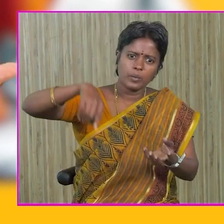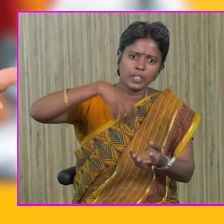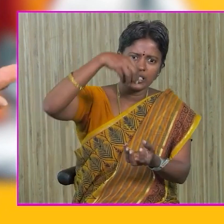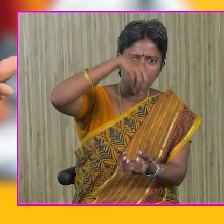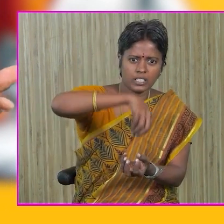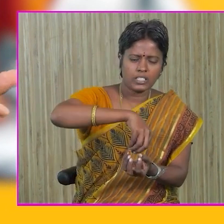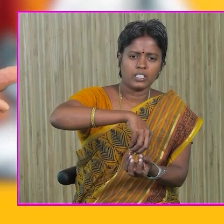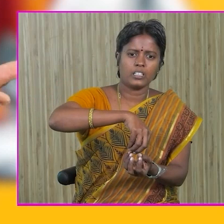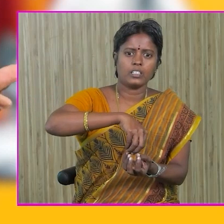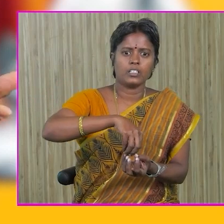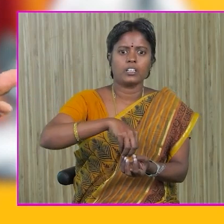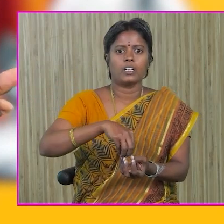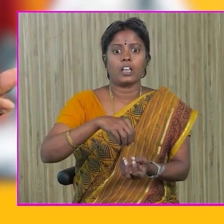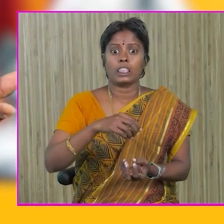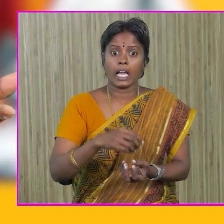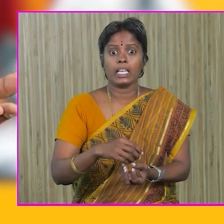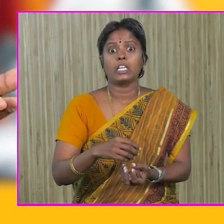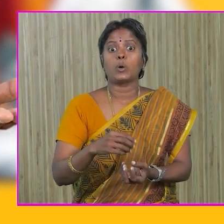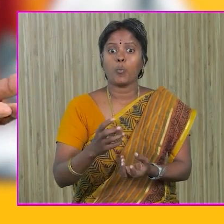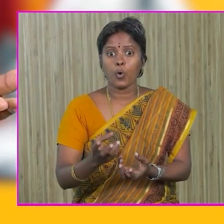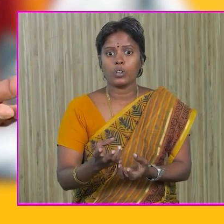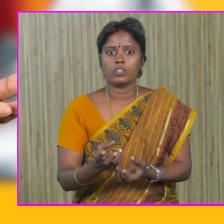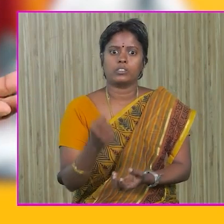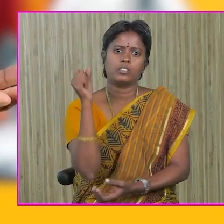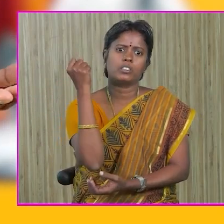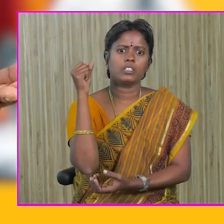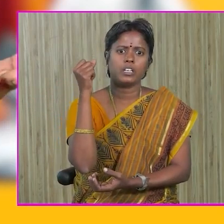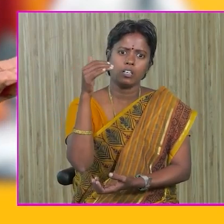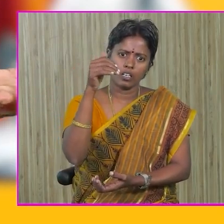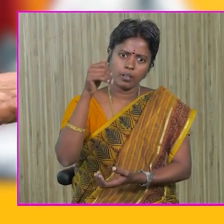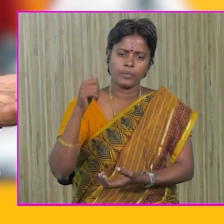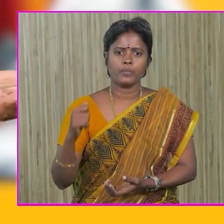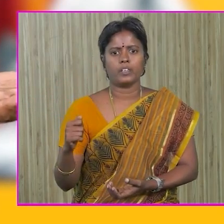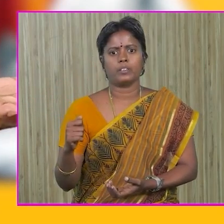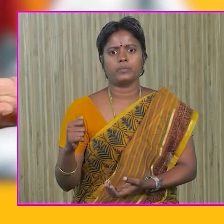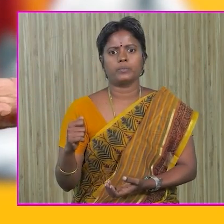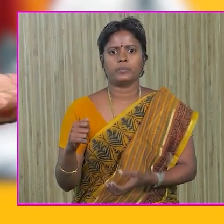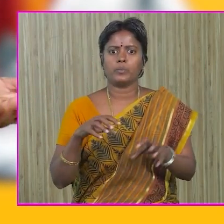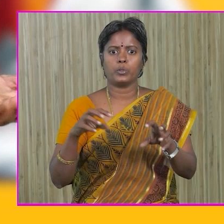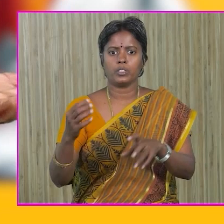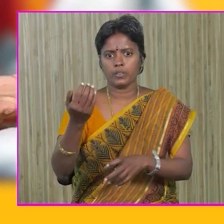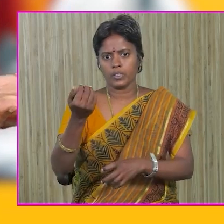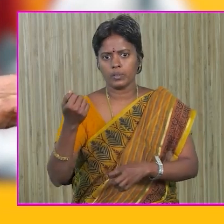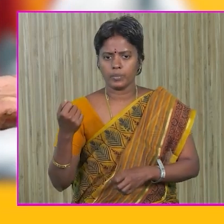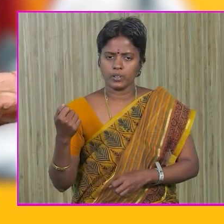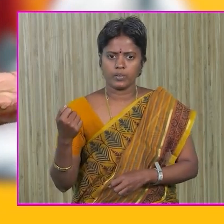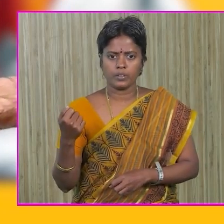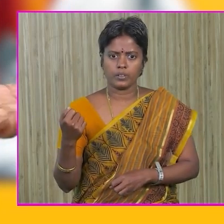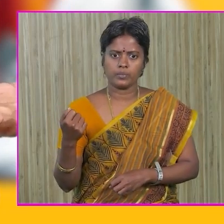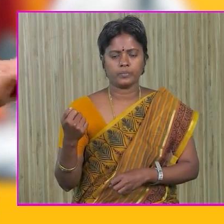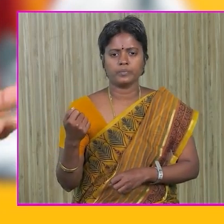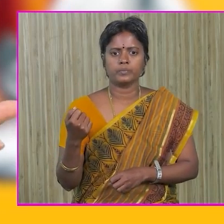நமக்கு தயிர், மோர், நெய், வெண்ணெய் என்ற பல பொருள்கள், நமக்கு பயன்படக்கூடிய பல பொருள்களை